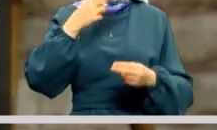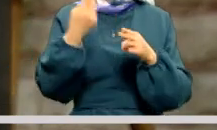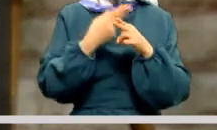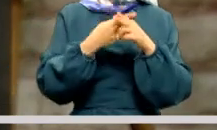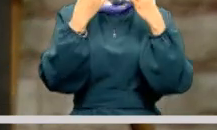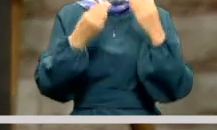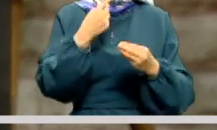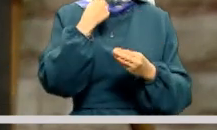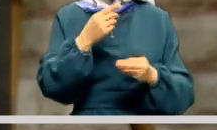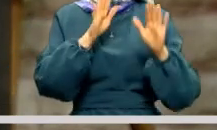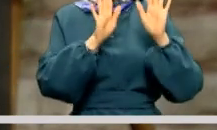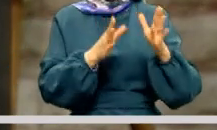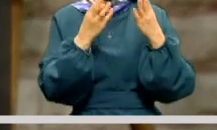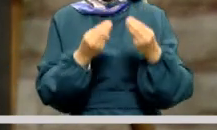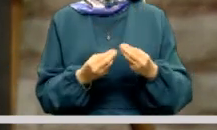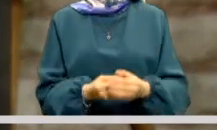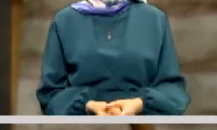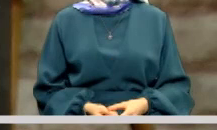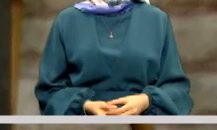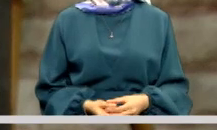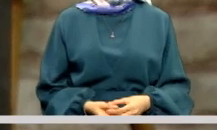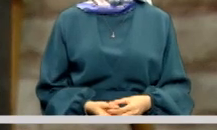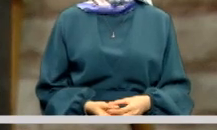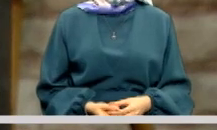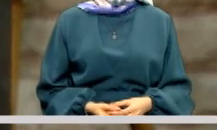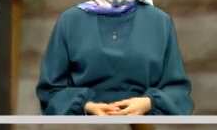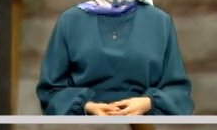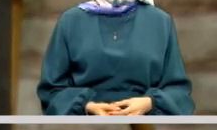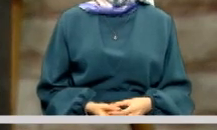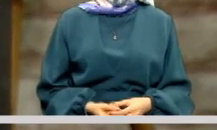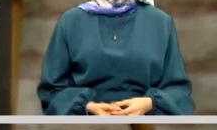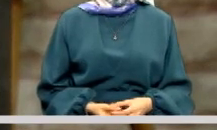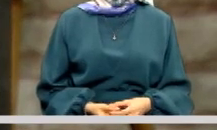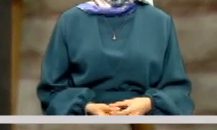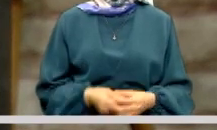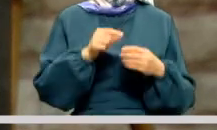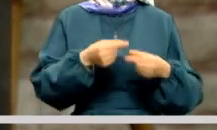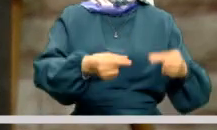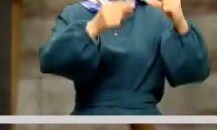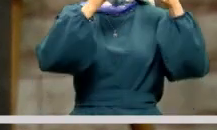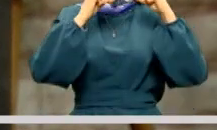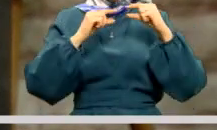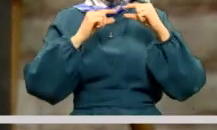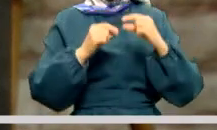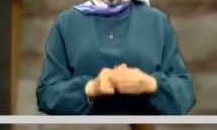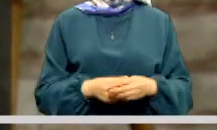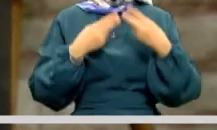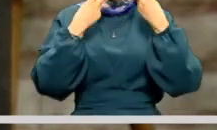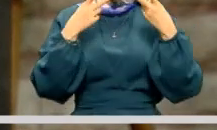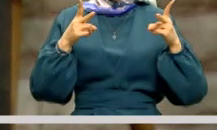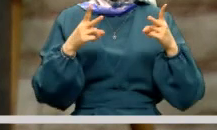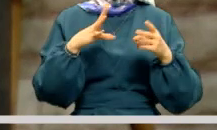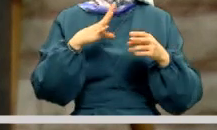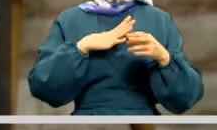yeterli olabilecektir vakti fazla alma adına Şimdi ben güzel ahlakı tamamlamak için gönderdim gönderildi bu güzel